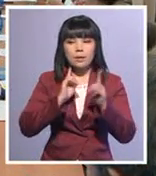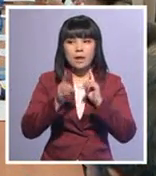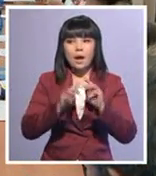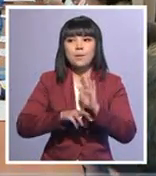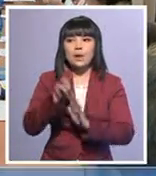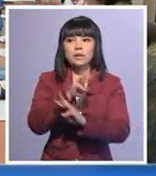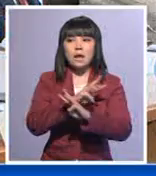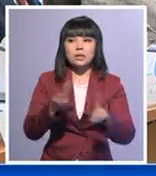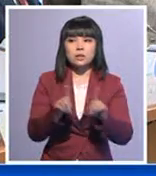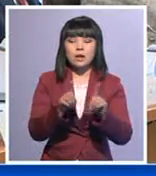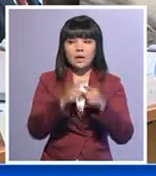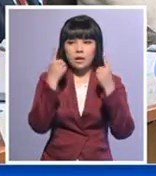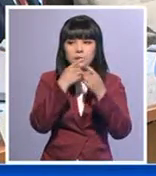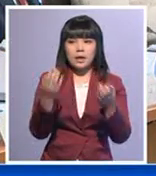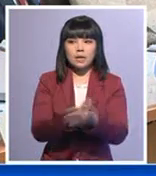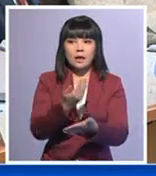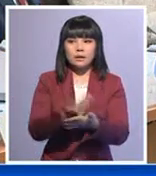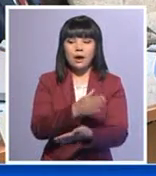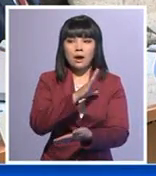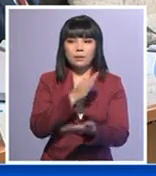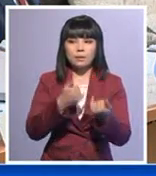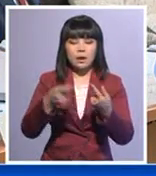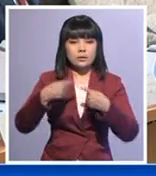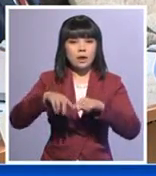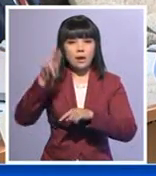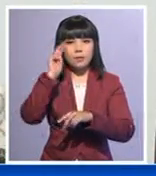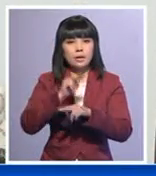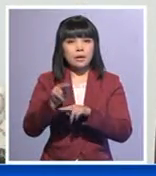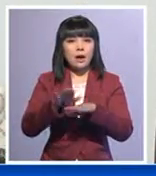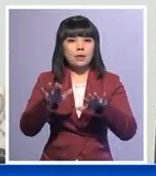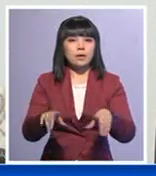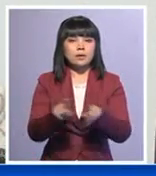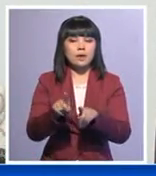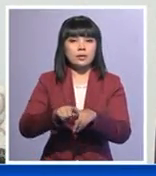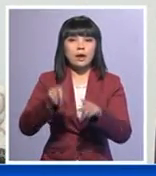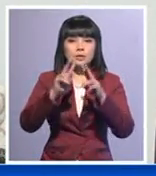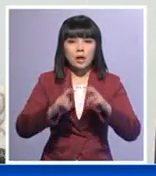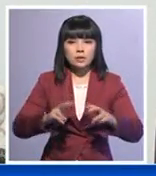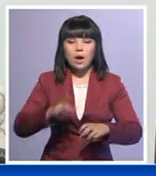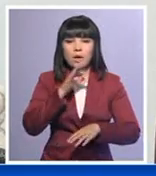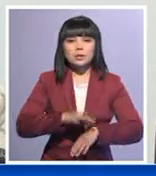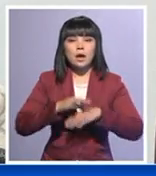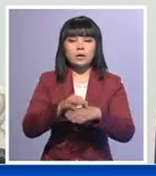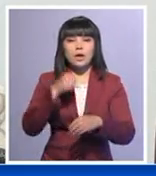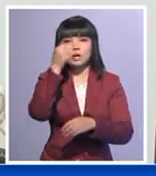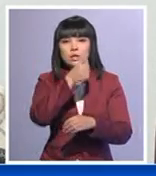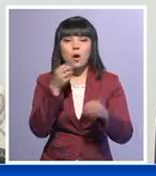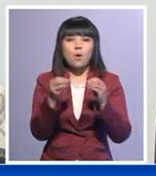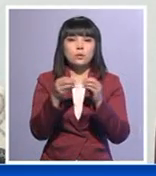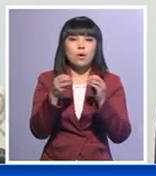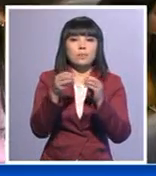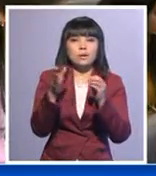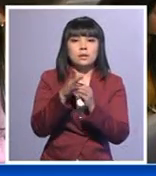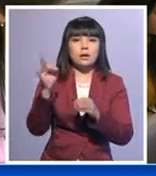даму комитетінің отырысында айтылды. Мәселен, білім беру мекемелерінде ресми түрде бекітілген тексеріс саны жылына 10-15 рет, ал шын мәнінде